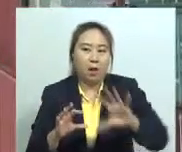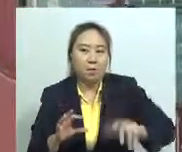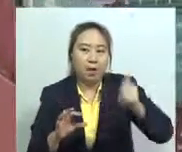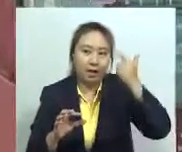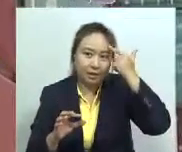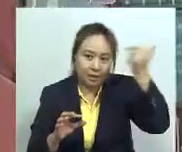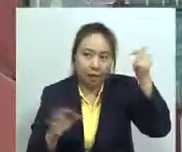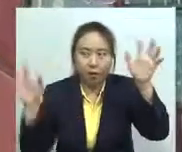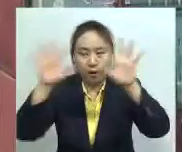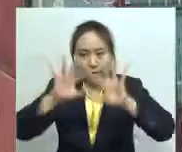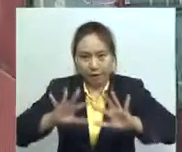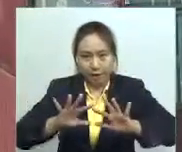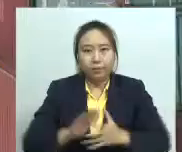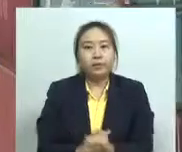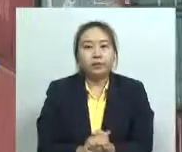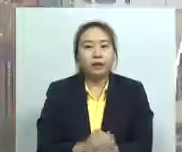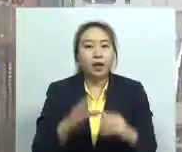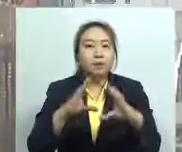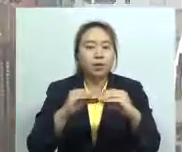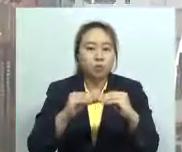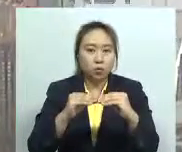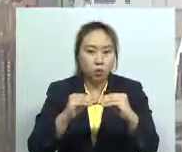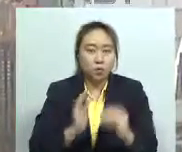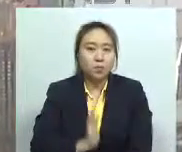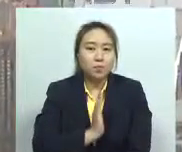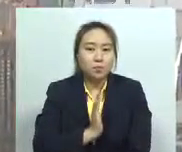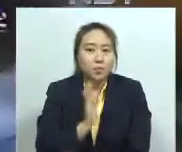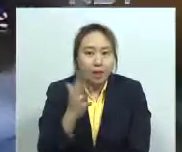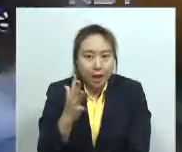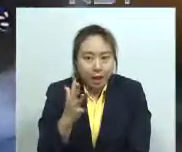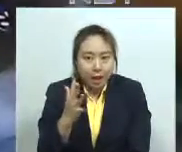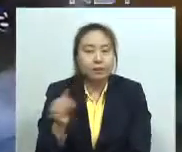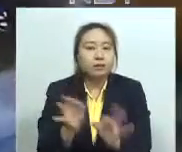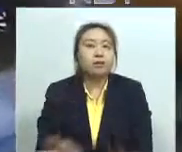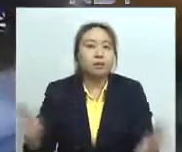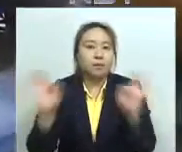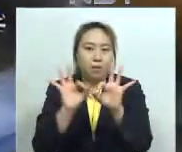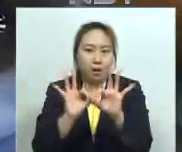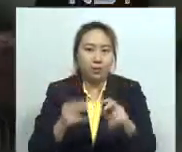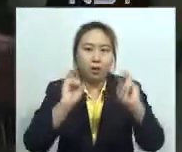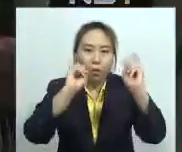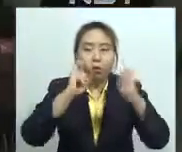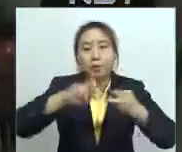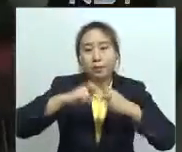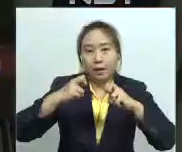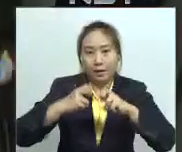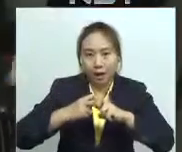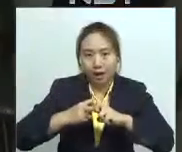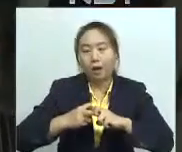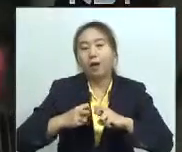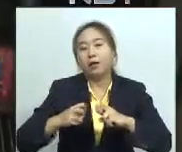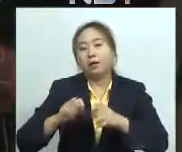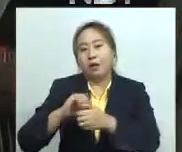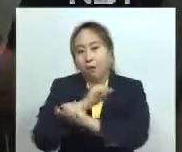อาเซียนช่วงการประชุมสุดยอดอย่างไม่เป็นทางการจะเน้นการรับมือกับประเด็นที่เป็นปัญหาร่วมกันในภูมิภ